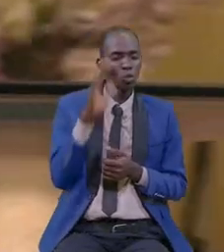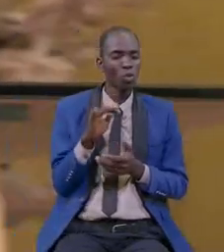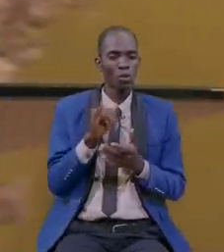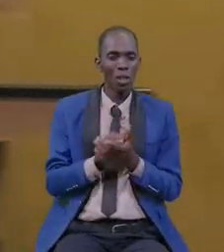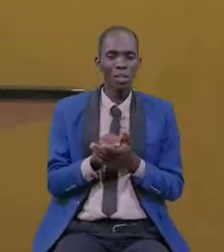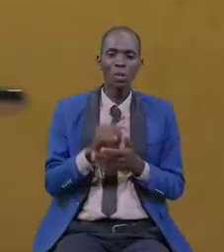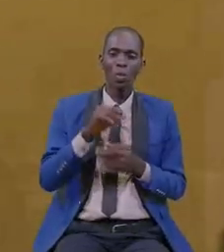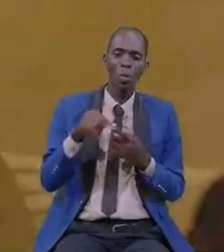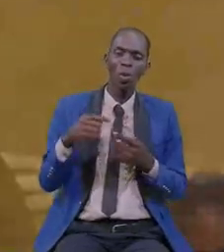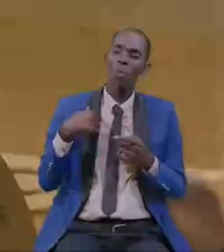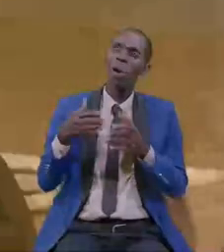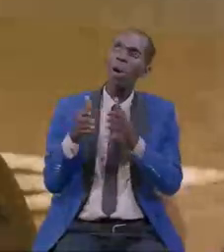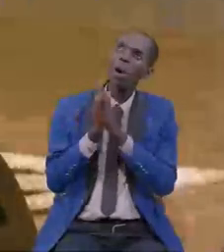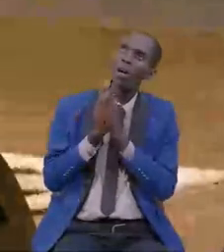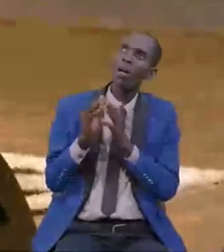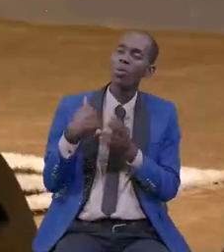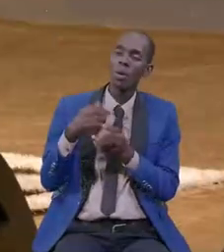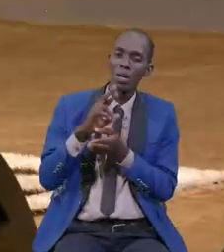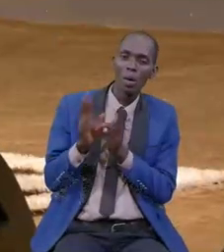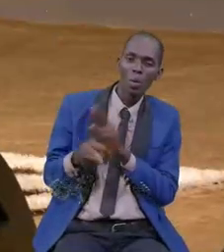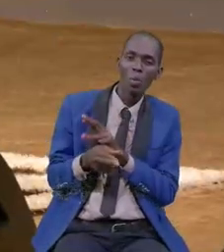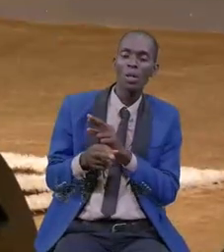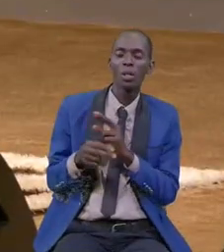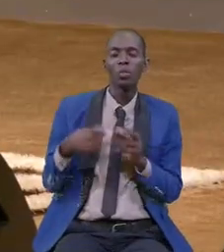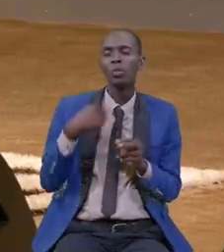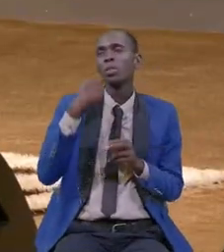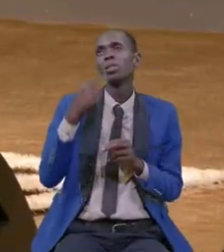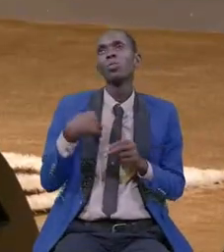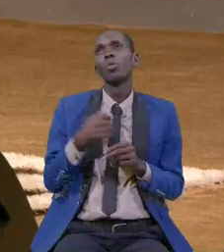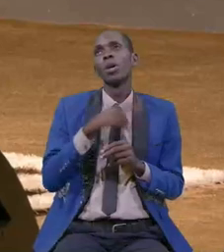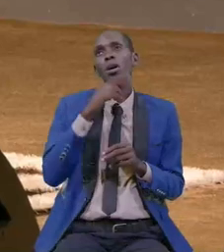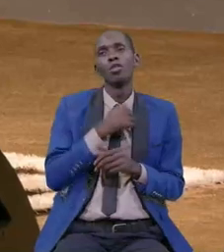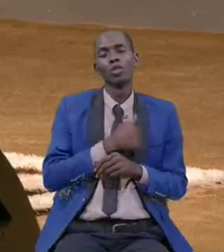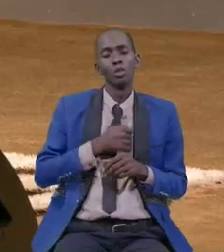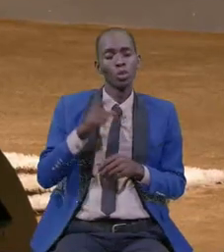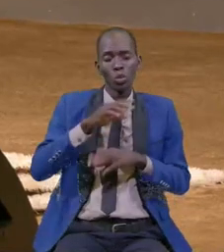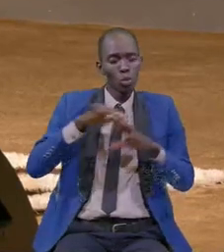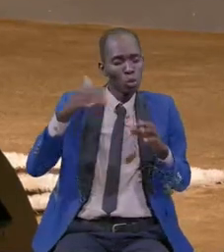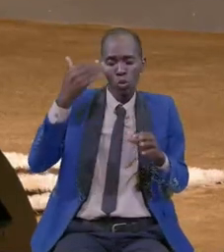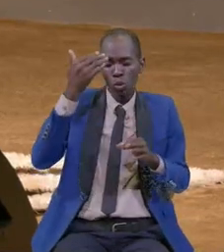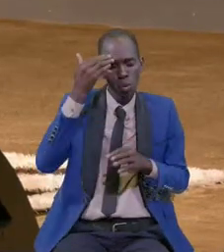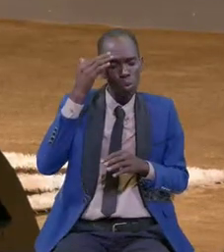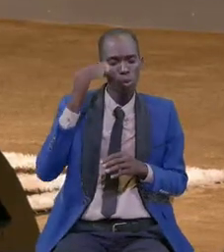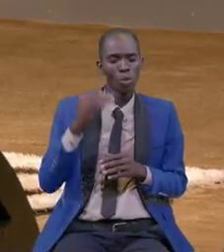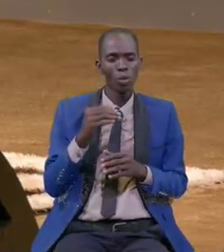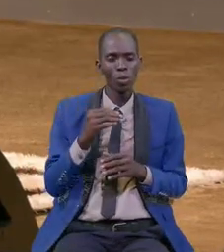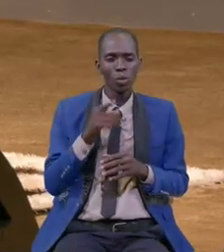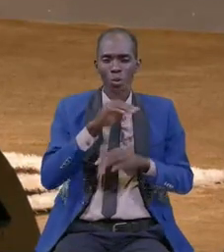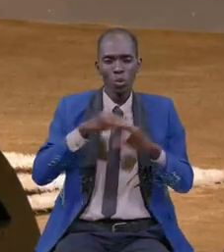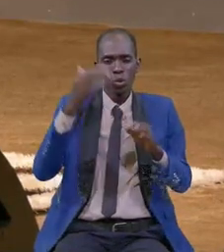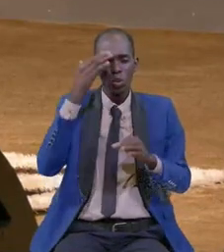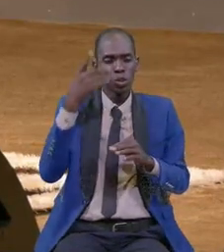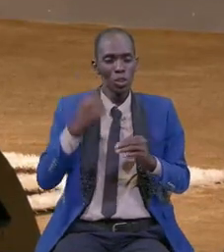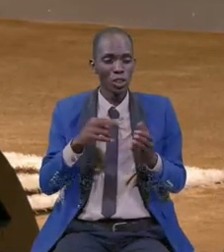repentons nous disons nous nous excusons ne savait-il pas qu'il sera pardonné est-ce qu'il connaissait les conséquences de son